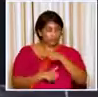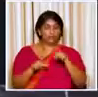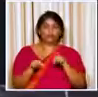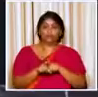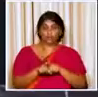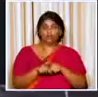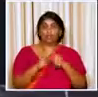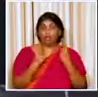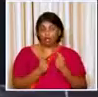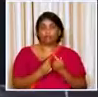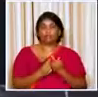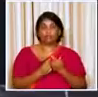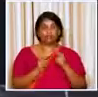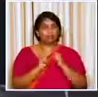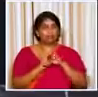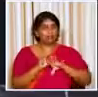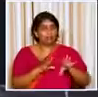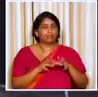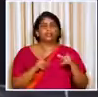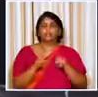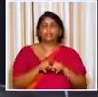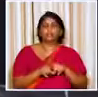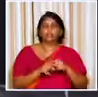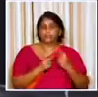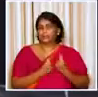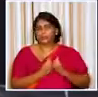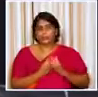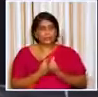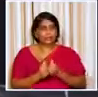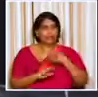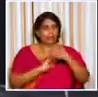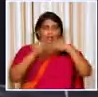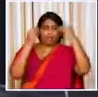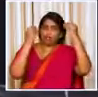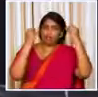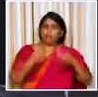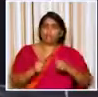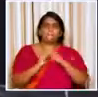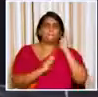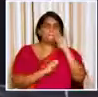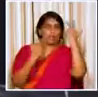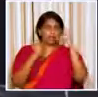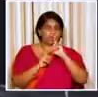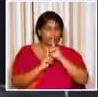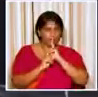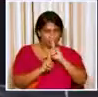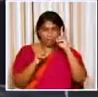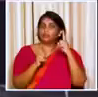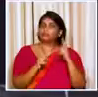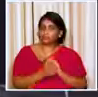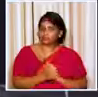ඇවිල්ලා හරි හදිසිය බඩබුරුල් වෙලා වැසිකිළියට යනවා වගේ ඊටාම තදියමින් රට බංකොලොත් ණයගවන්න විදියක් නැහැ කියලා ප්‍රකාශයට පත්